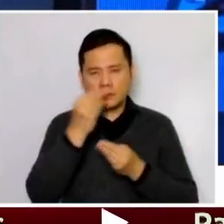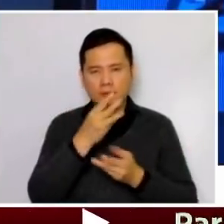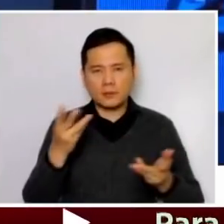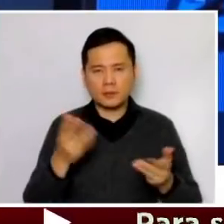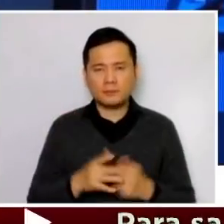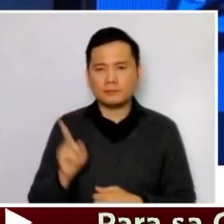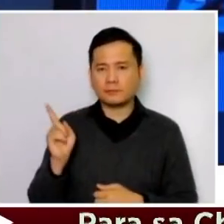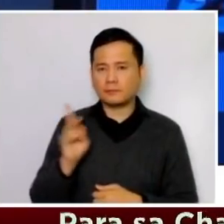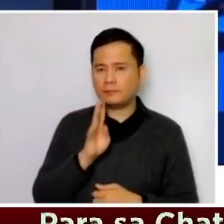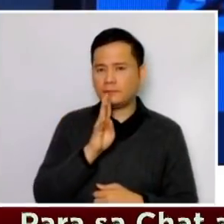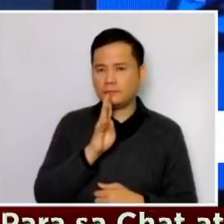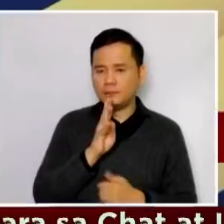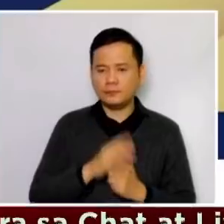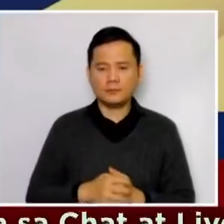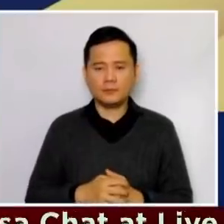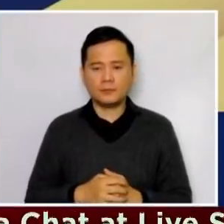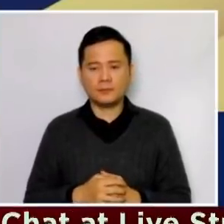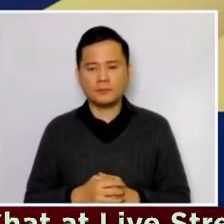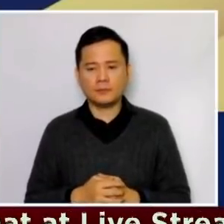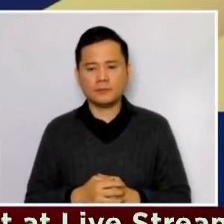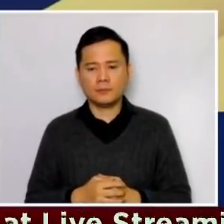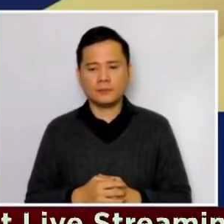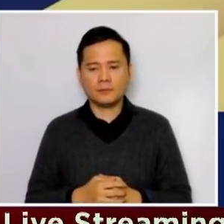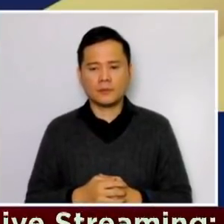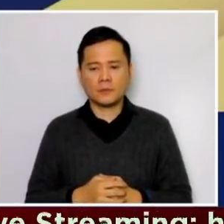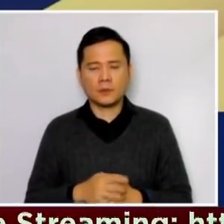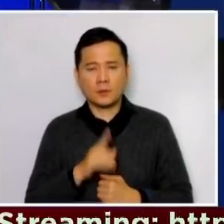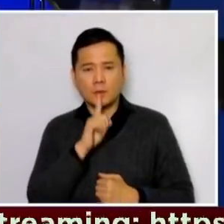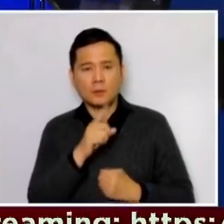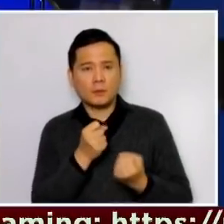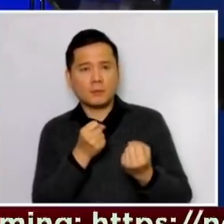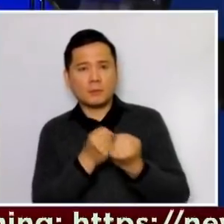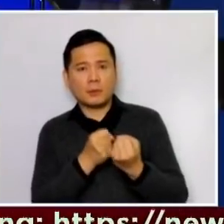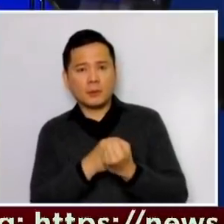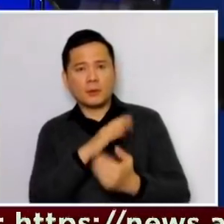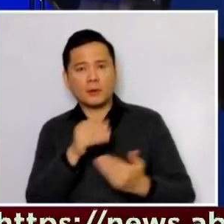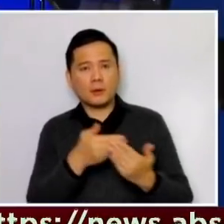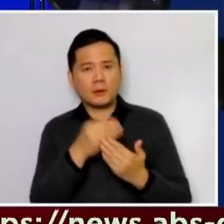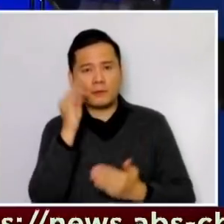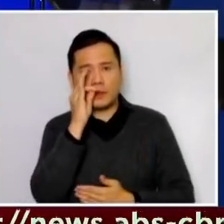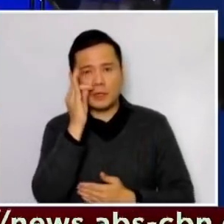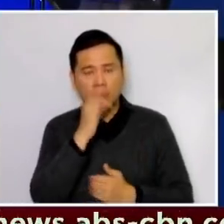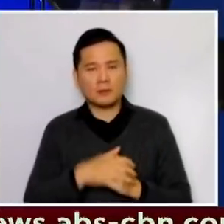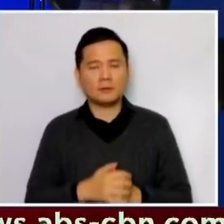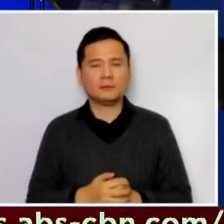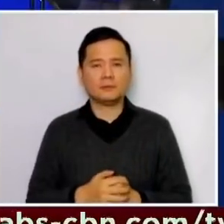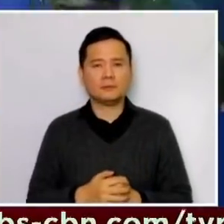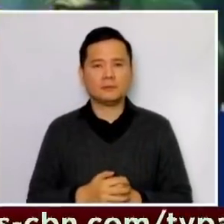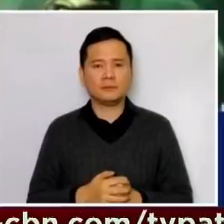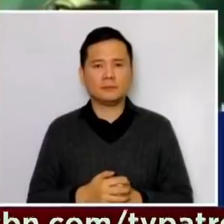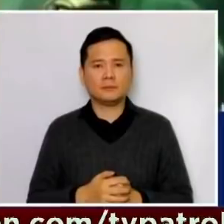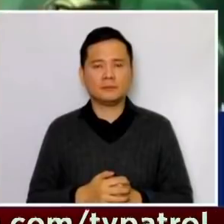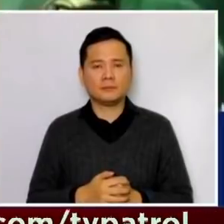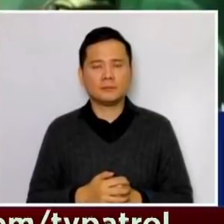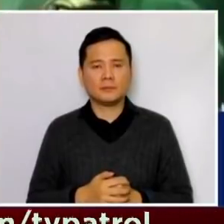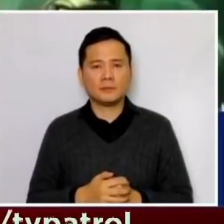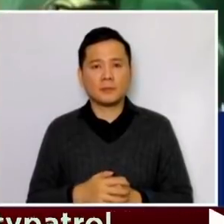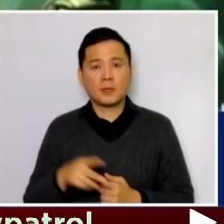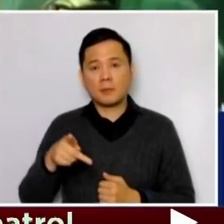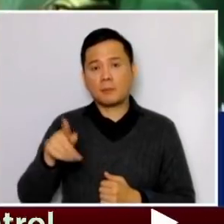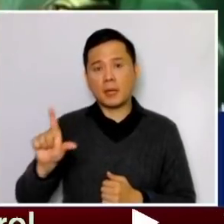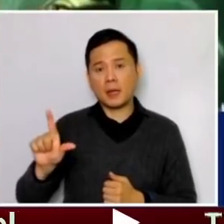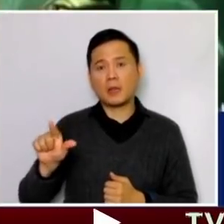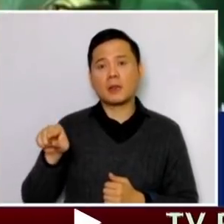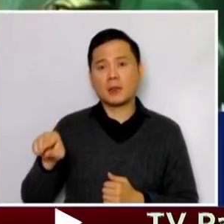takdang bilang sa gradong pasya ng sambayanan. Lumahok sa okasyon si Presidential Candidate Senator Ping Lacson